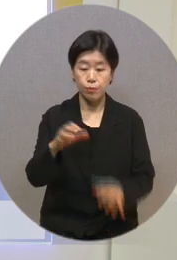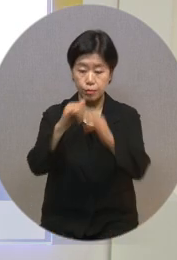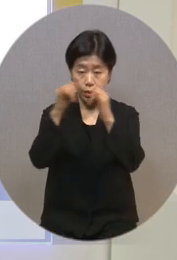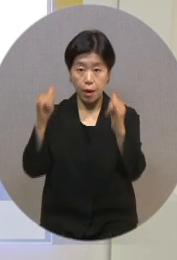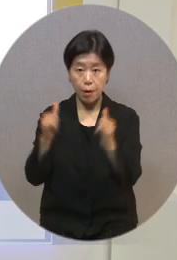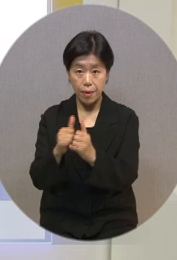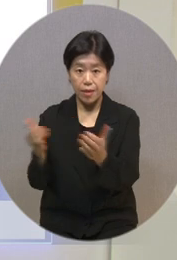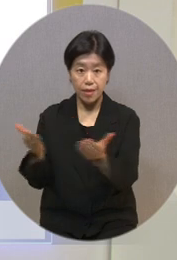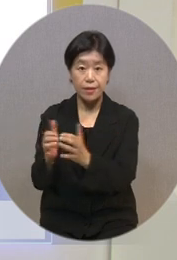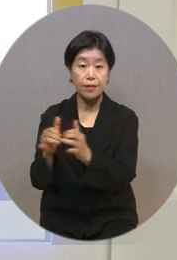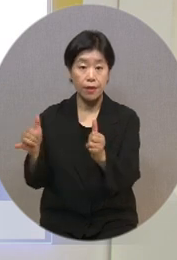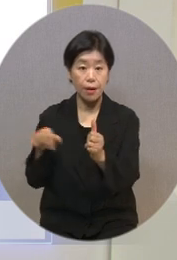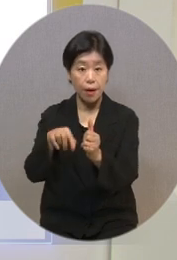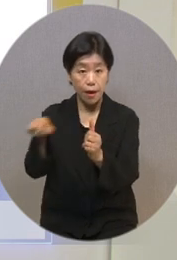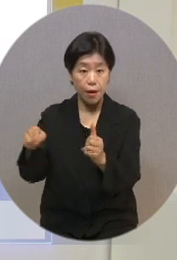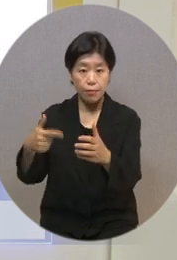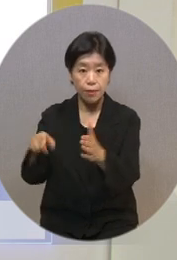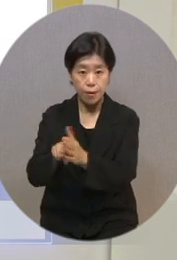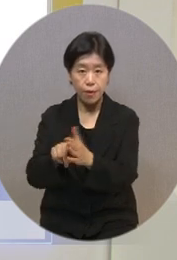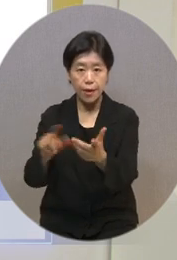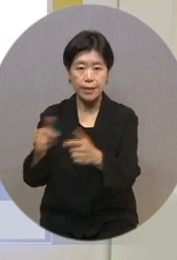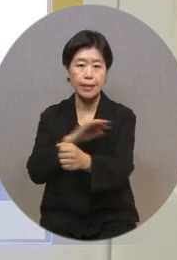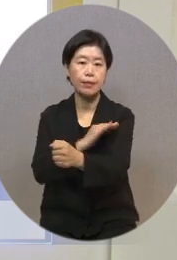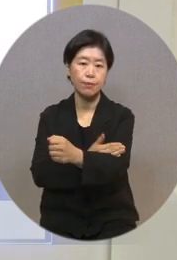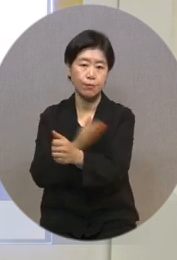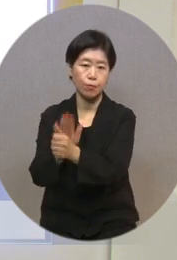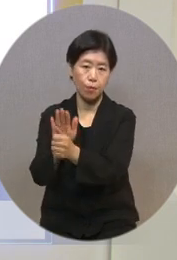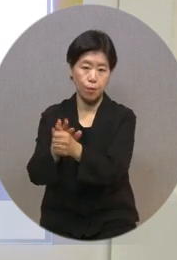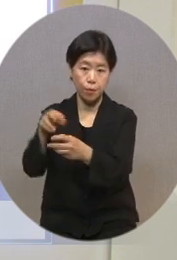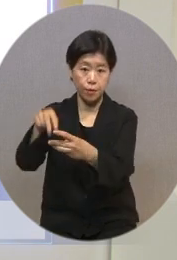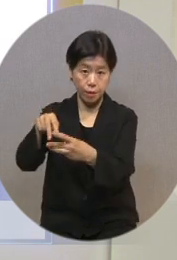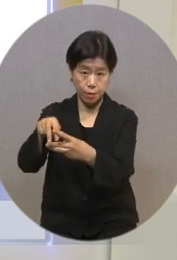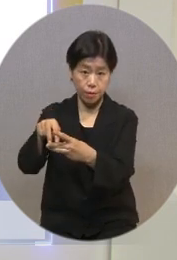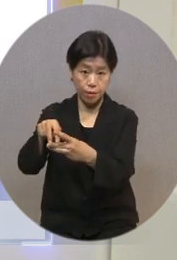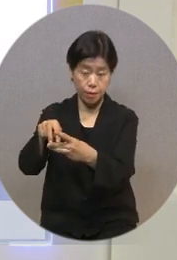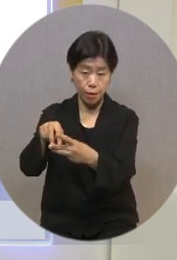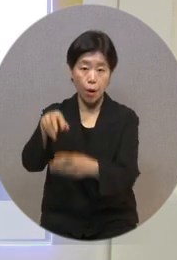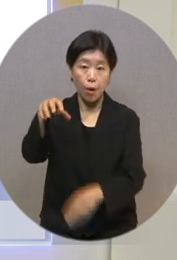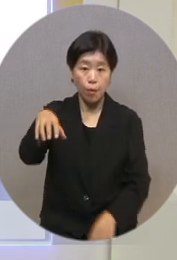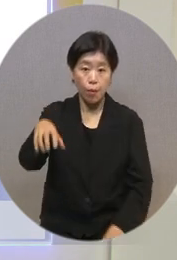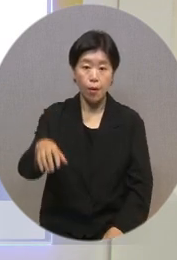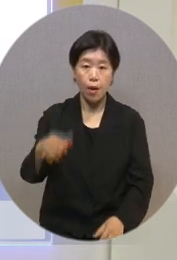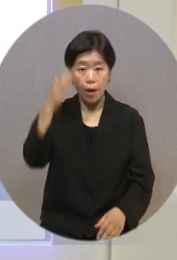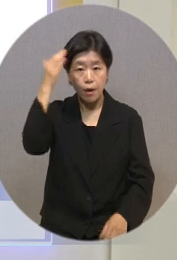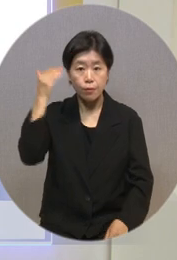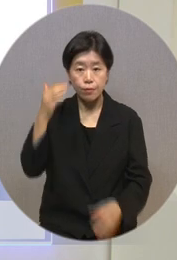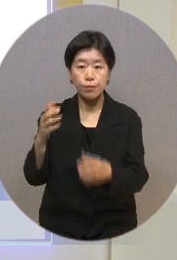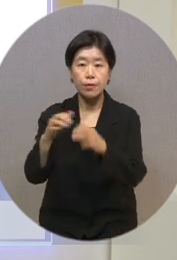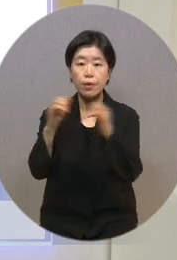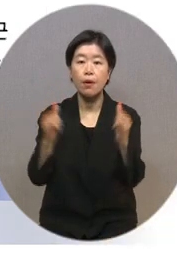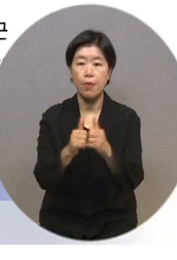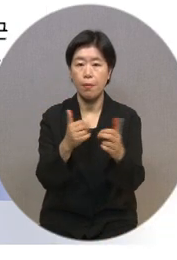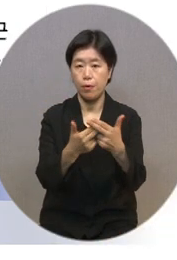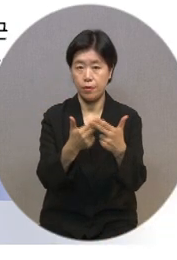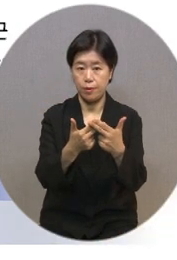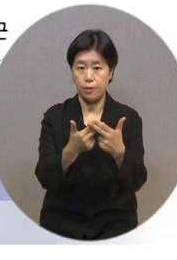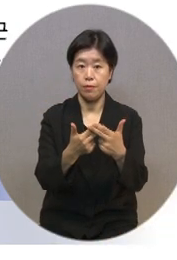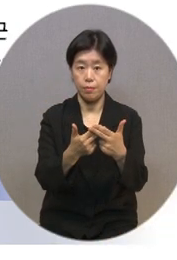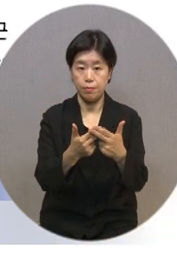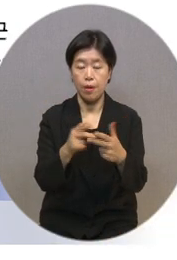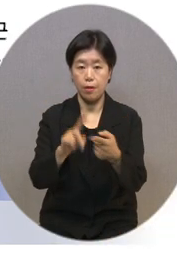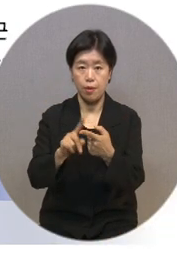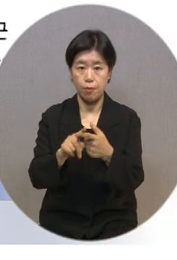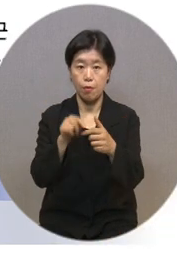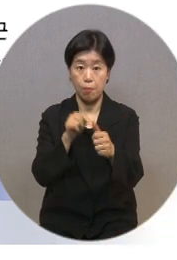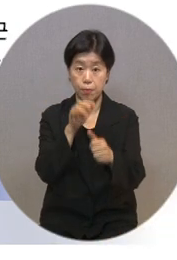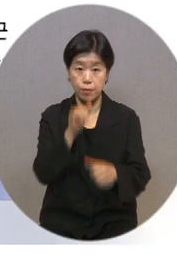보건복지부가 사회복지 종사자 권익지원센터 위탁기관으로 한국사회복지사협회를 선정했습니다.